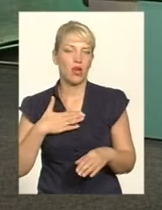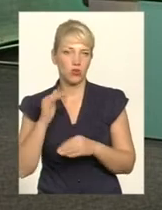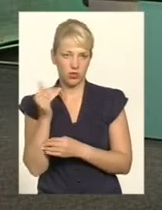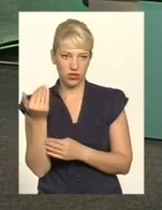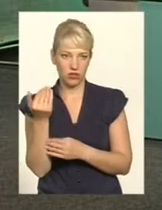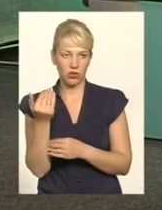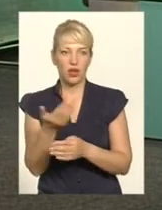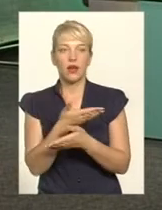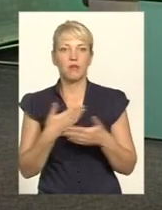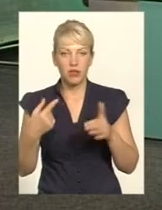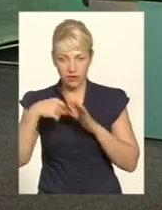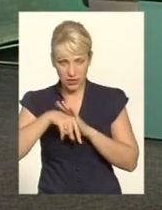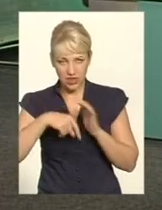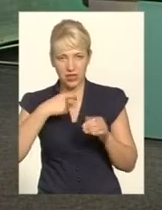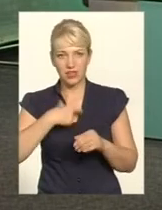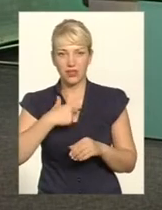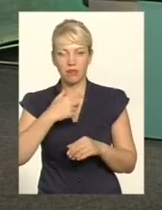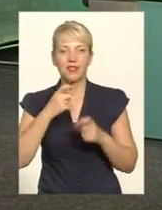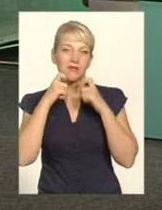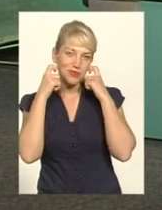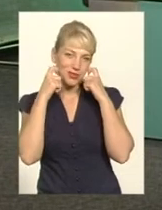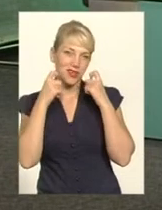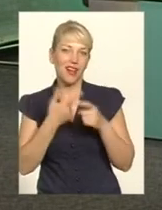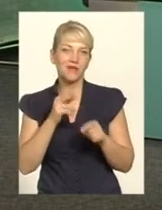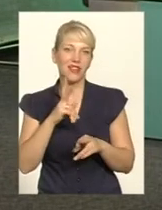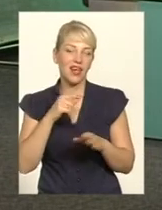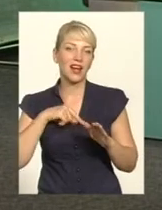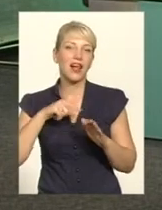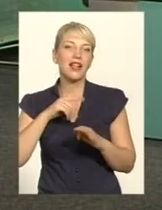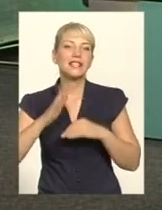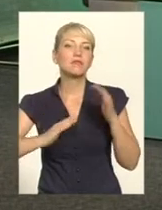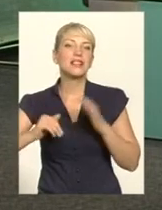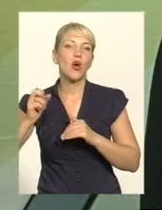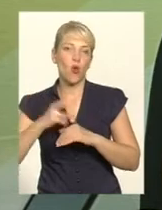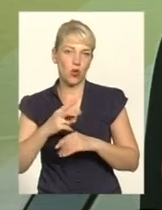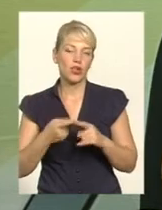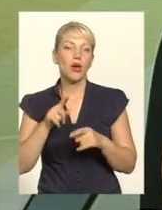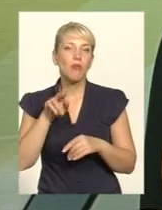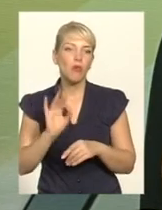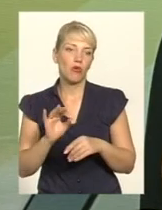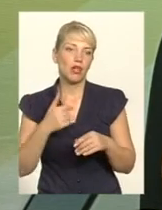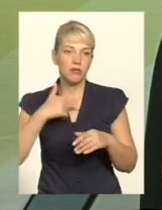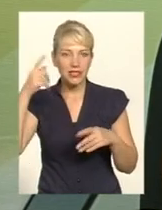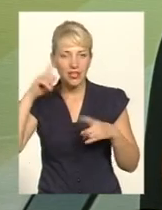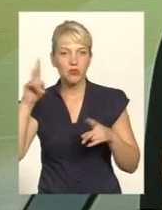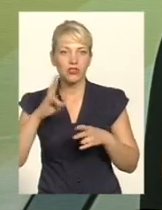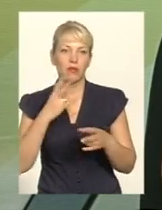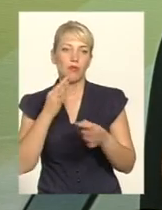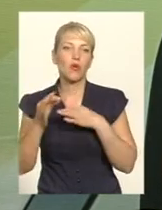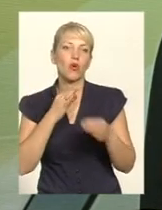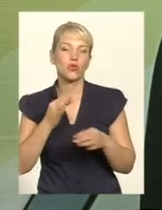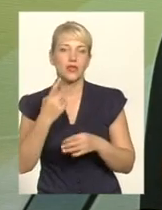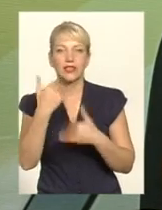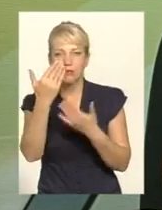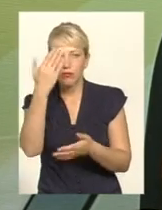Ми всередині себе завжди посміхаємося, як психологи, потім це обговорюючи, тому що ми знаємо, що в першу чергу необхідно проконсультувати батьків. З